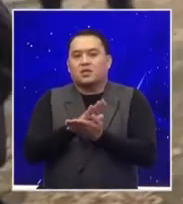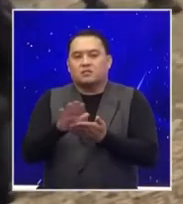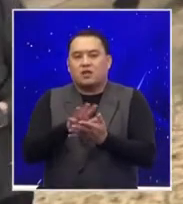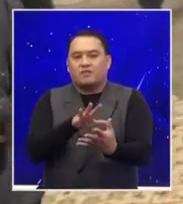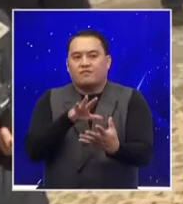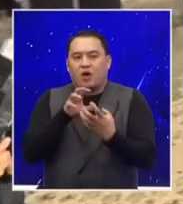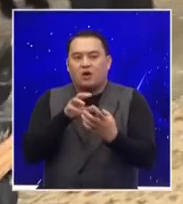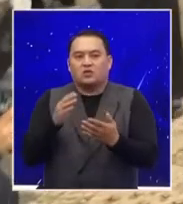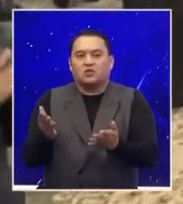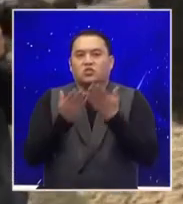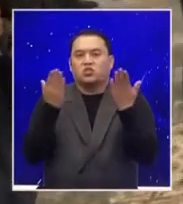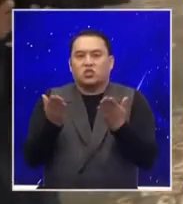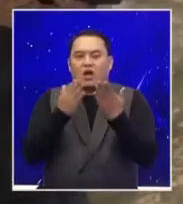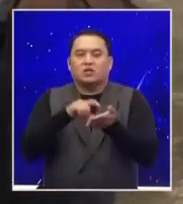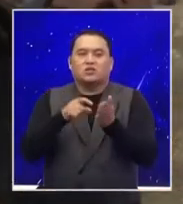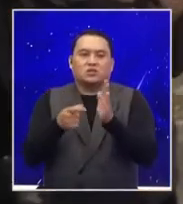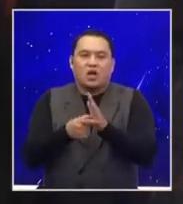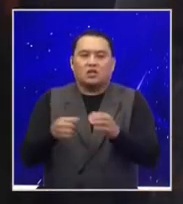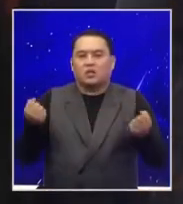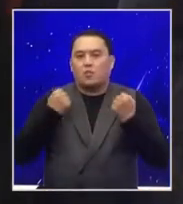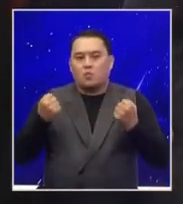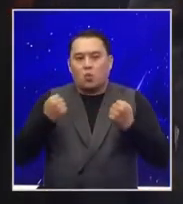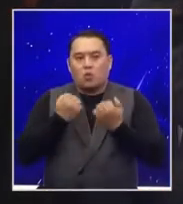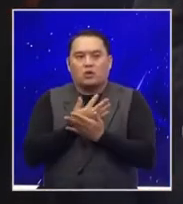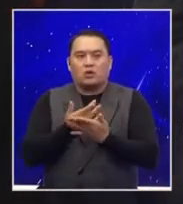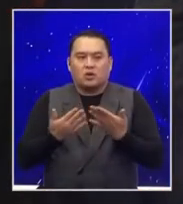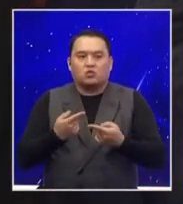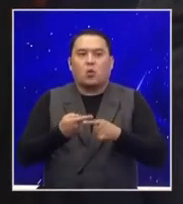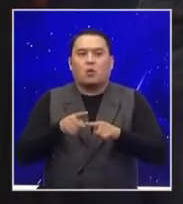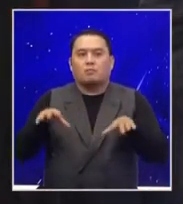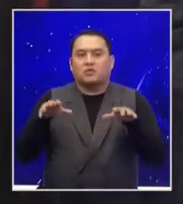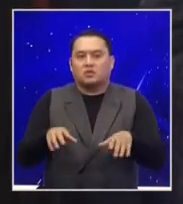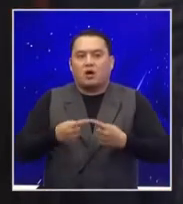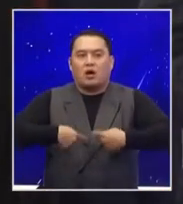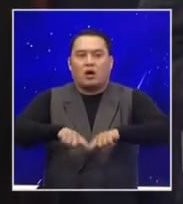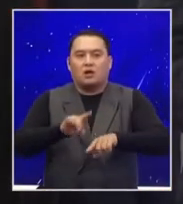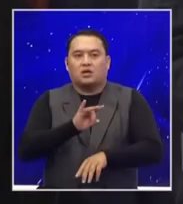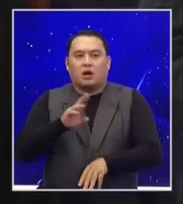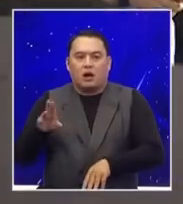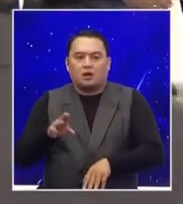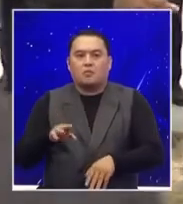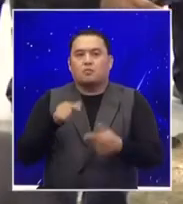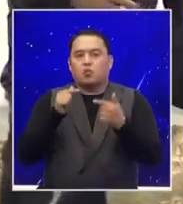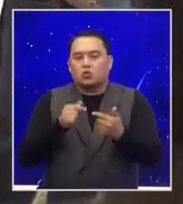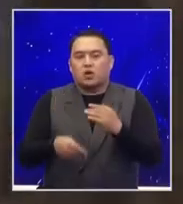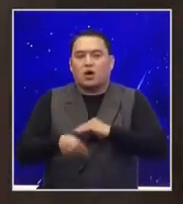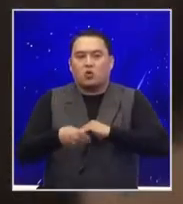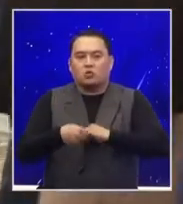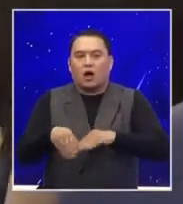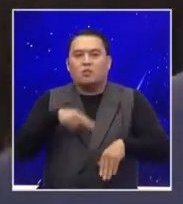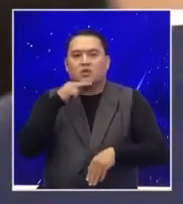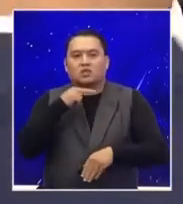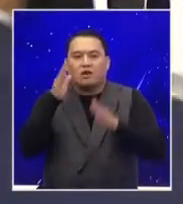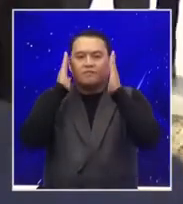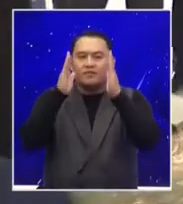Wi-Fi, читальные и компьютерные залы, фитнес-центр и многое другое. Председатель Агентства Республики Казахстан по противодействию коррупции обратил